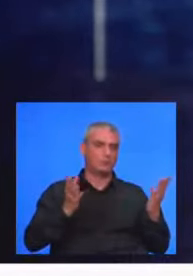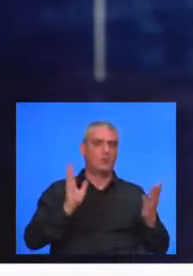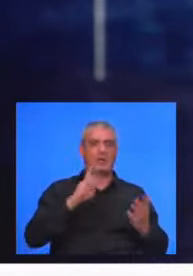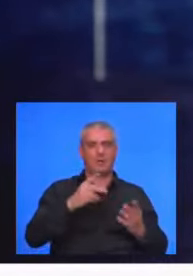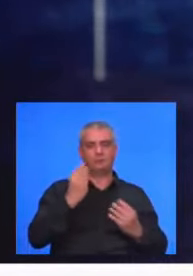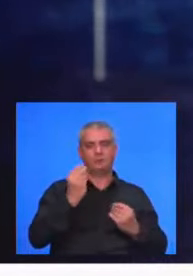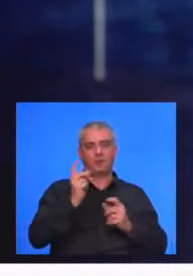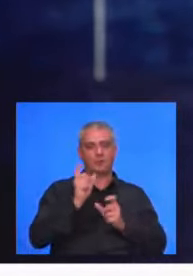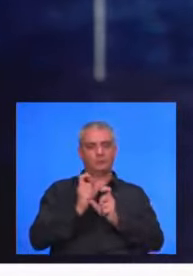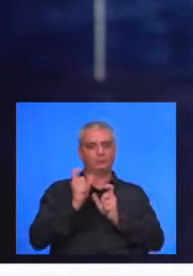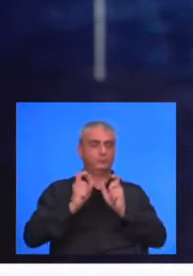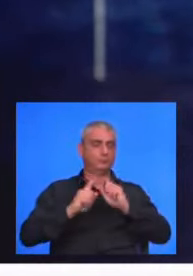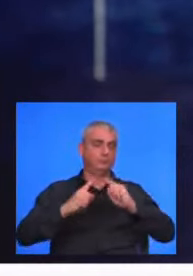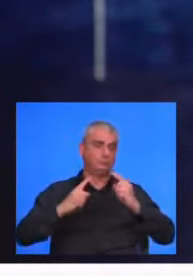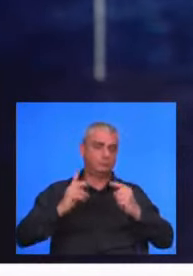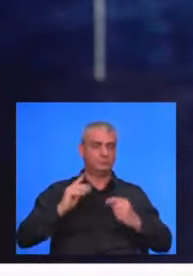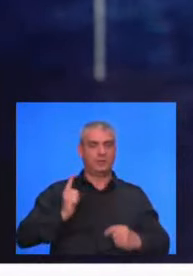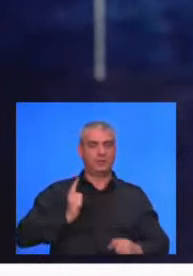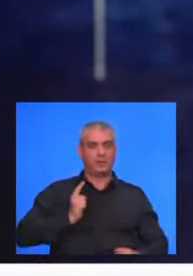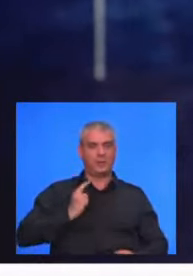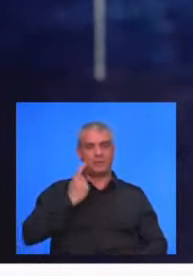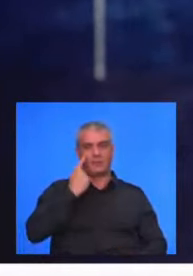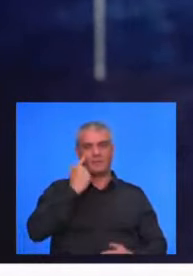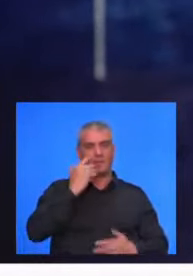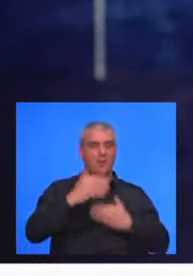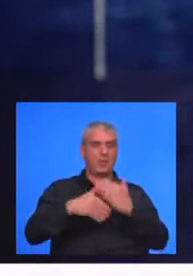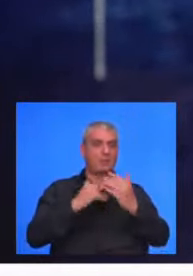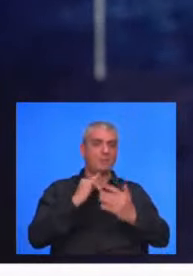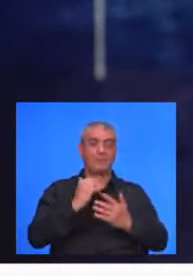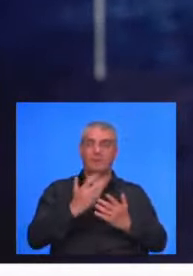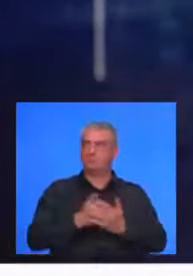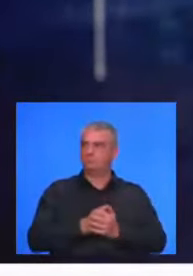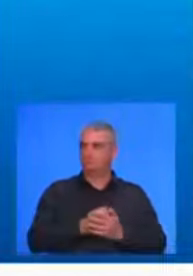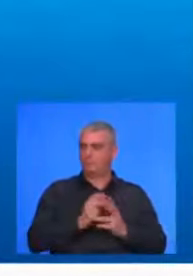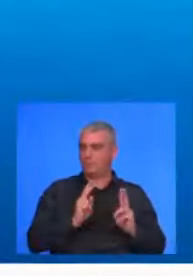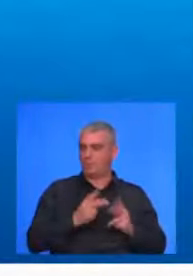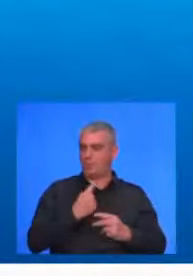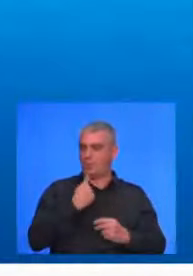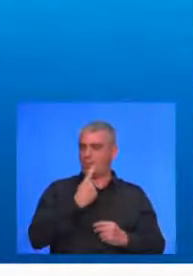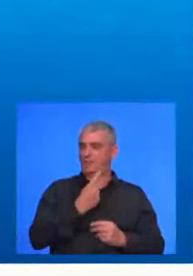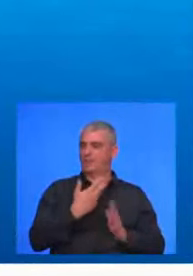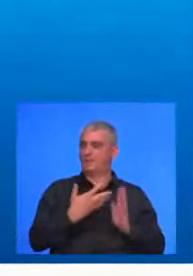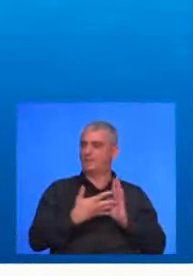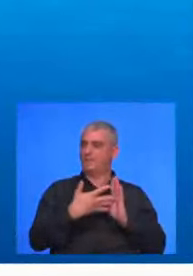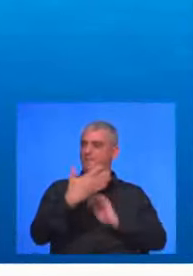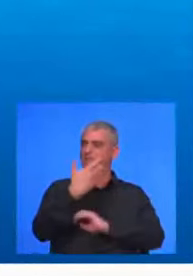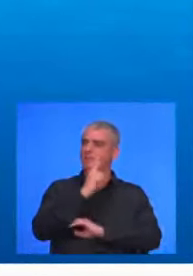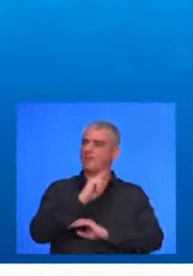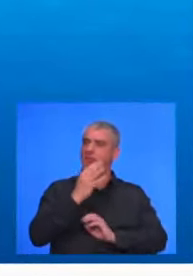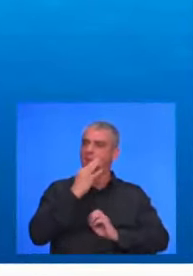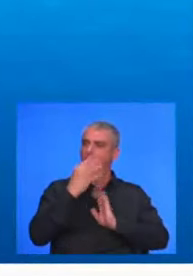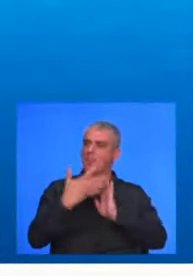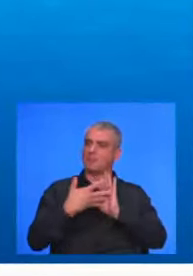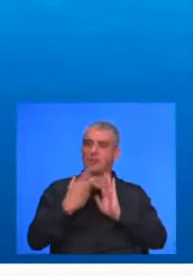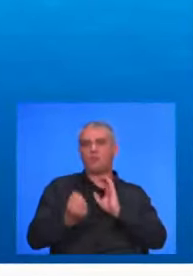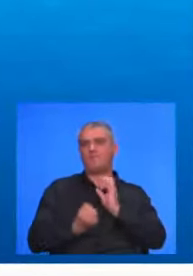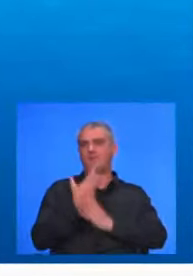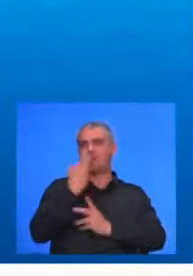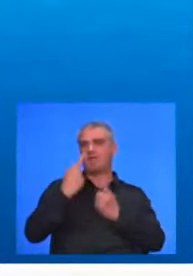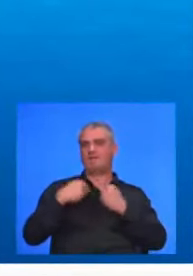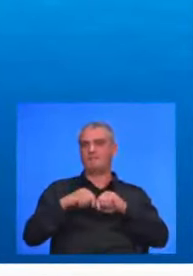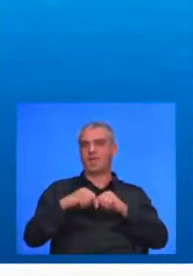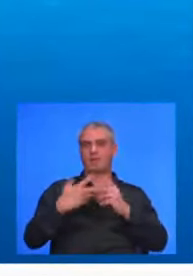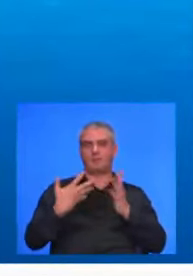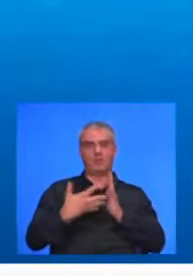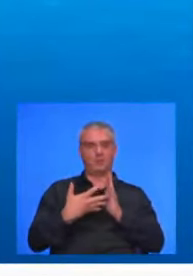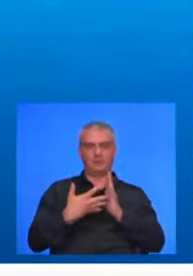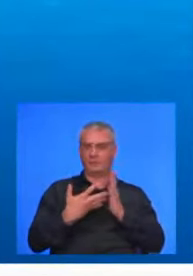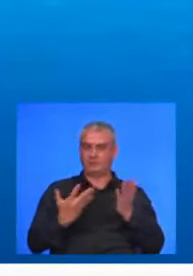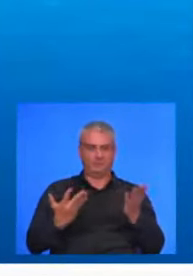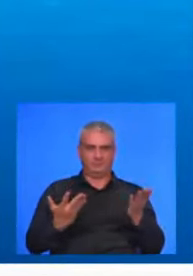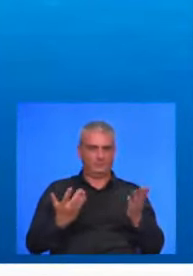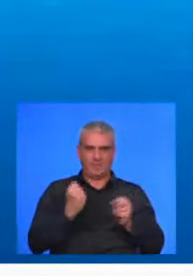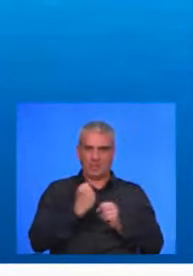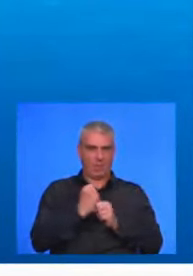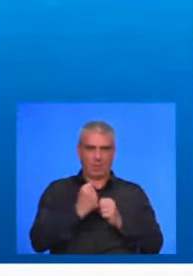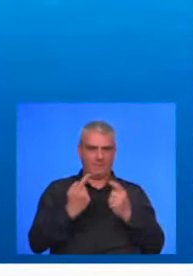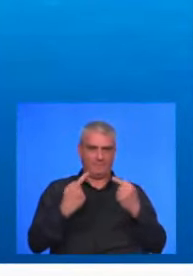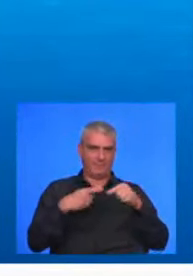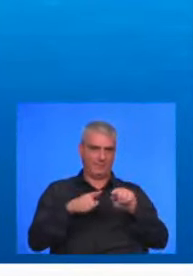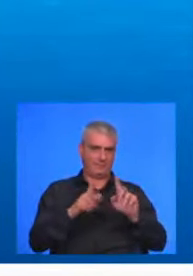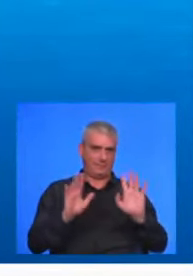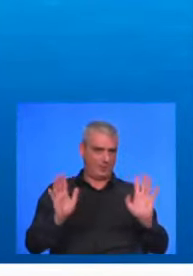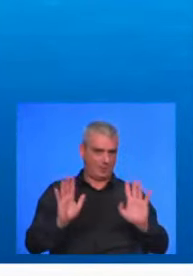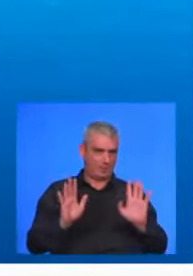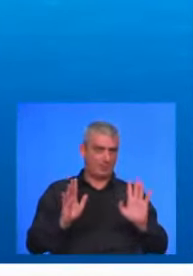כאלה ואחרים, צריך לראות לאן זה עובד. תראה, הוא לא יכול להגיד למבקר המדינה אל תחקור, והוא יקים ועדת חקירה, זה לא עובד ביחד.